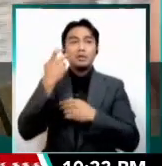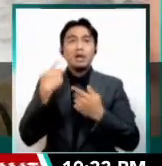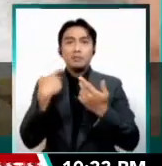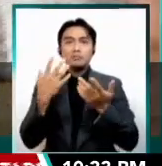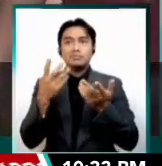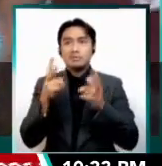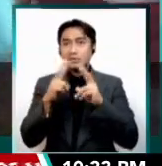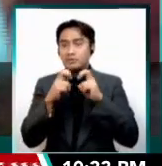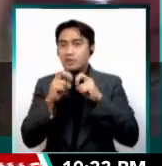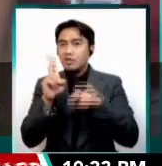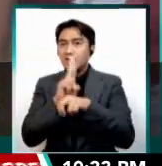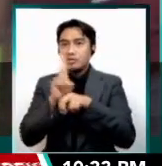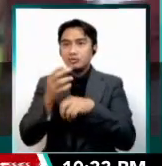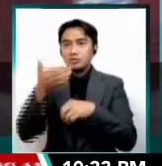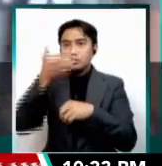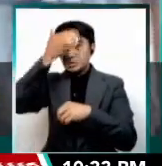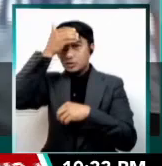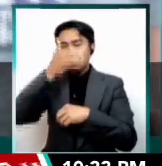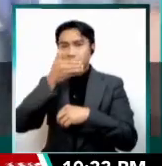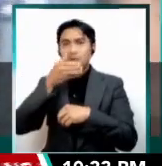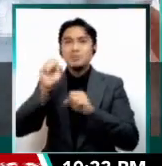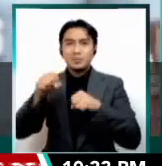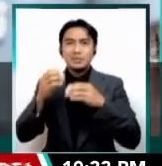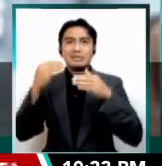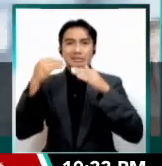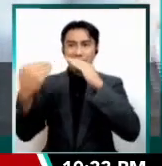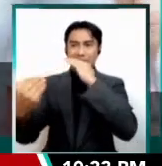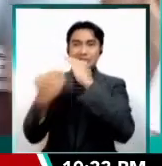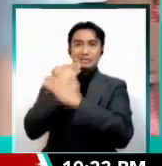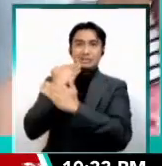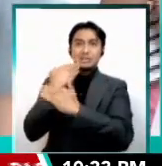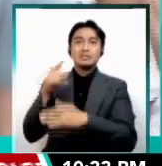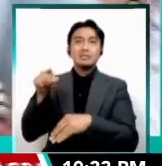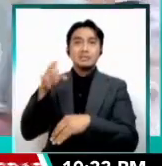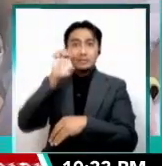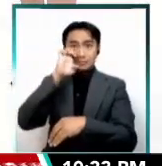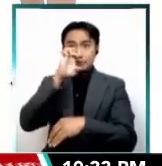mask sila dahil pwede pa rin pumasok yung virus sa mata.